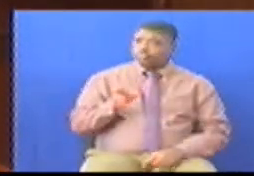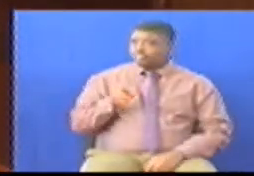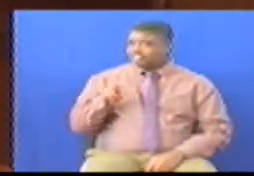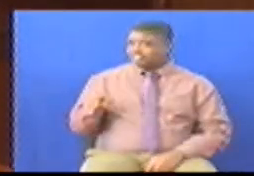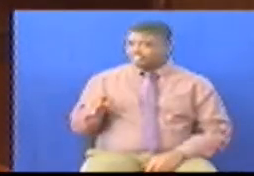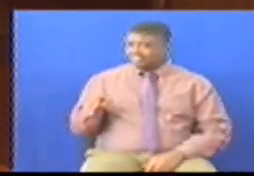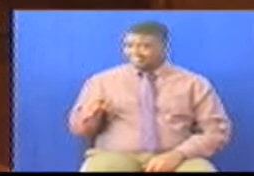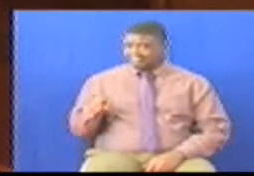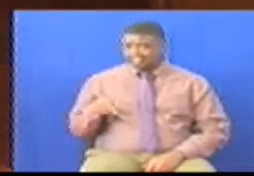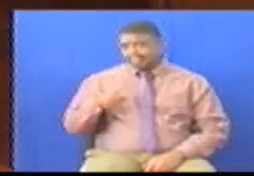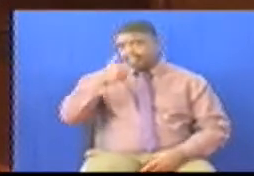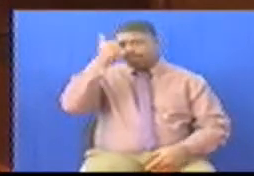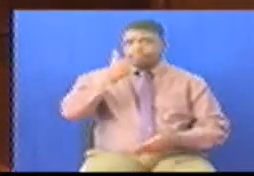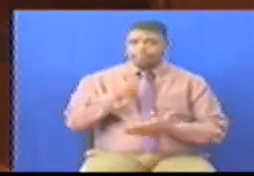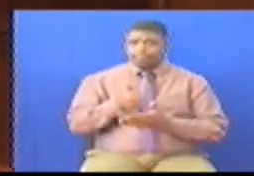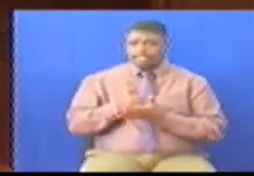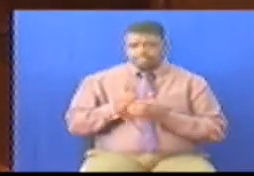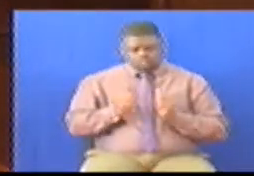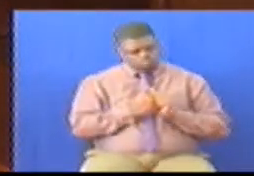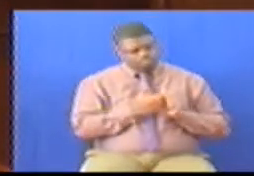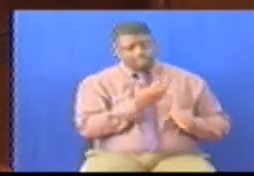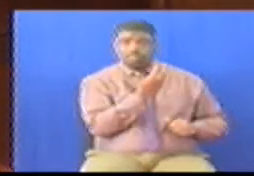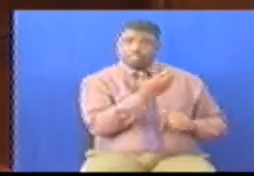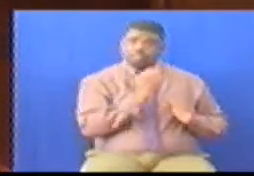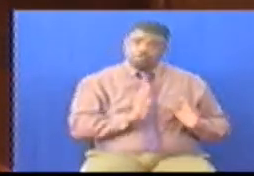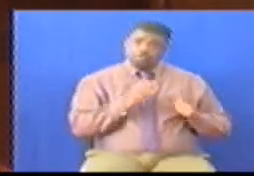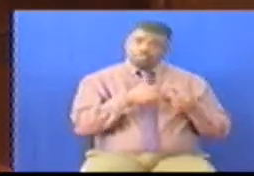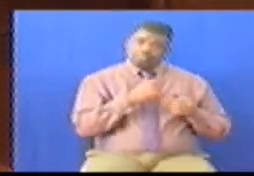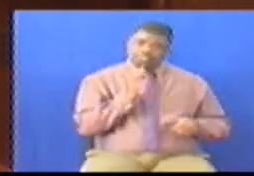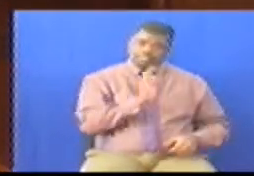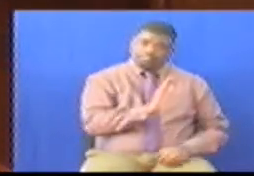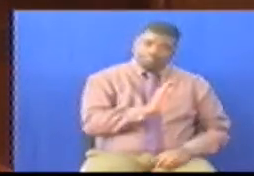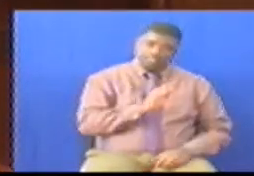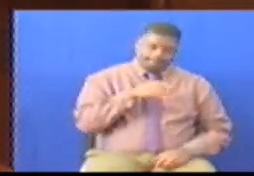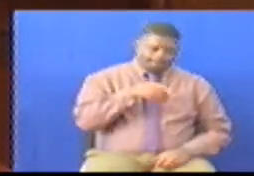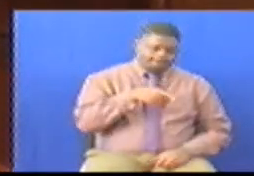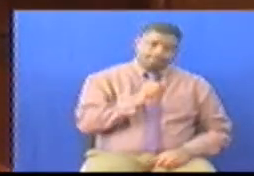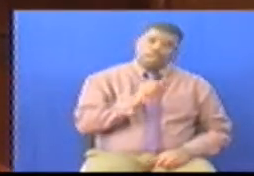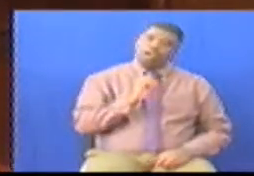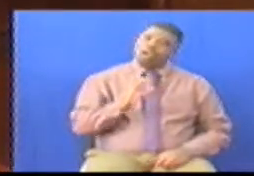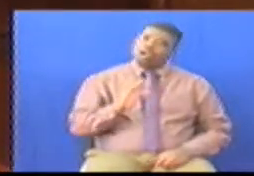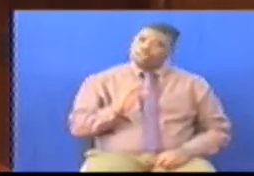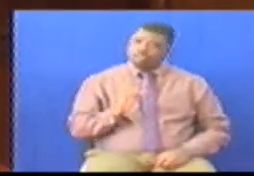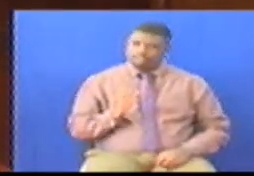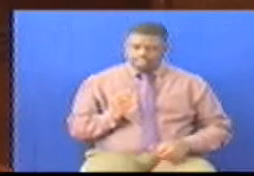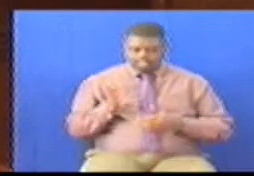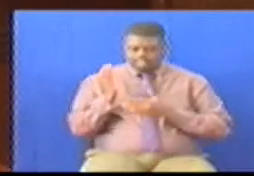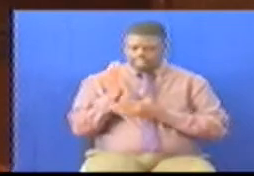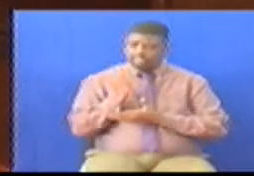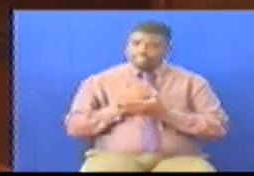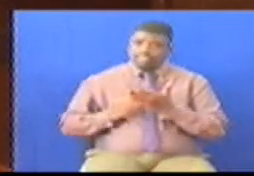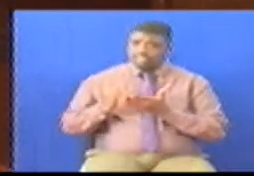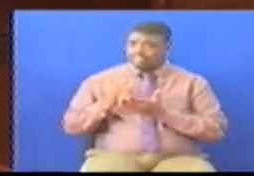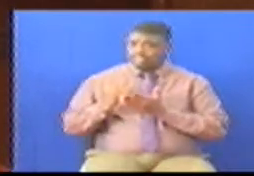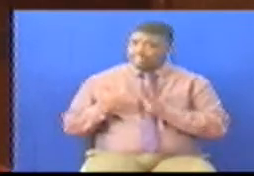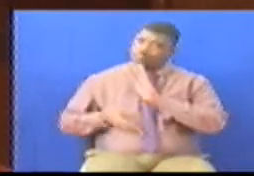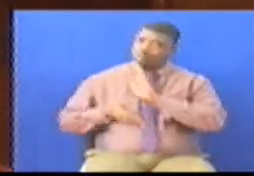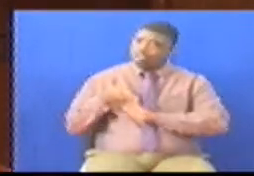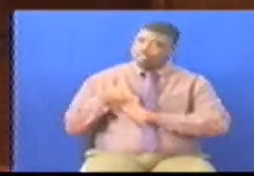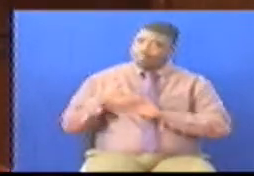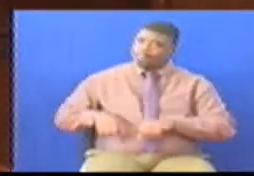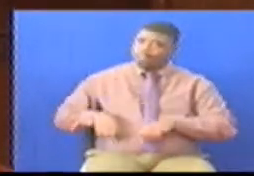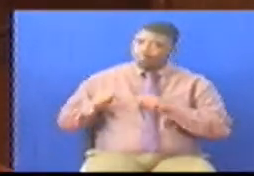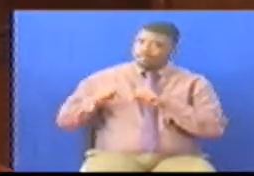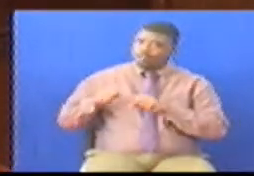ni maazimio karibia 15 ya kamati yako ya PSC, na ningeanza na eneo linalohusu mamlaka